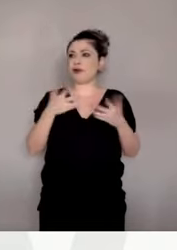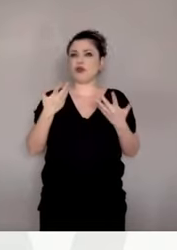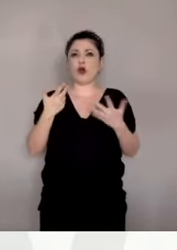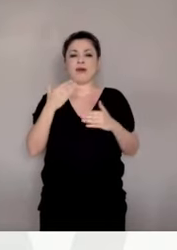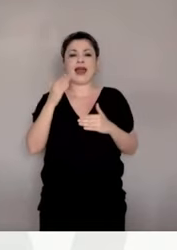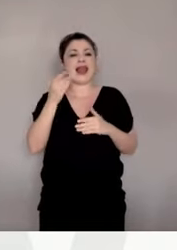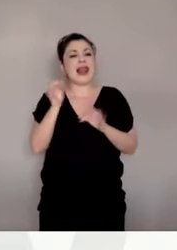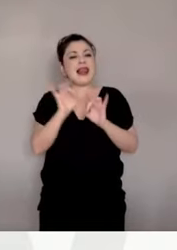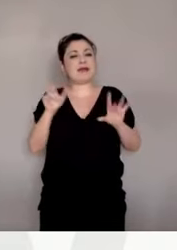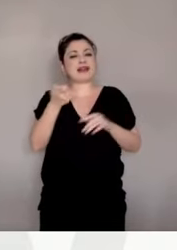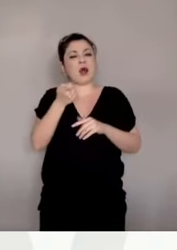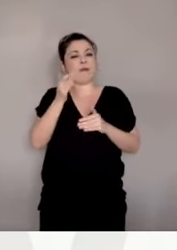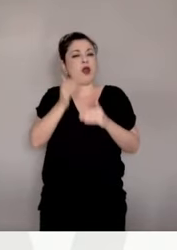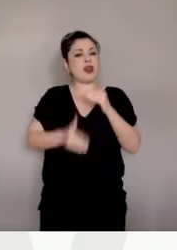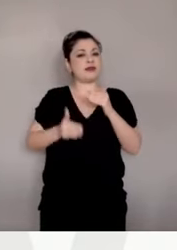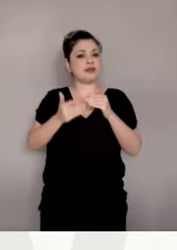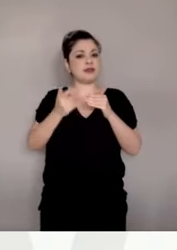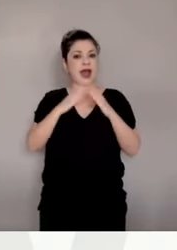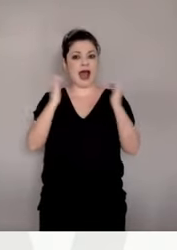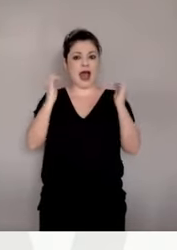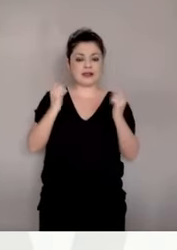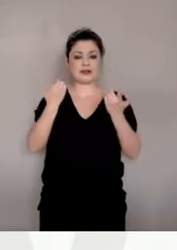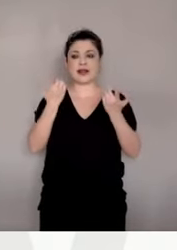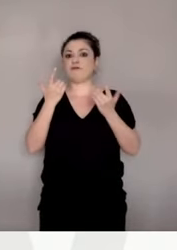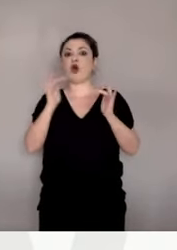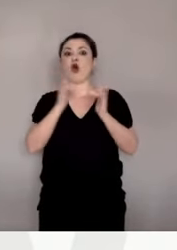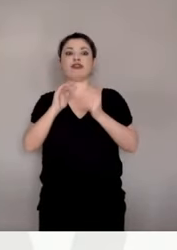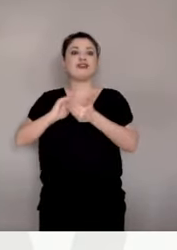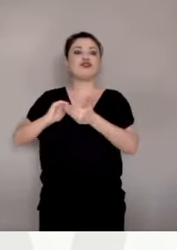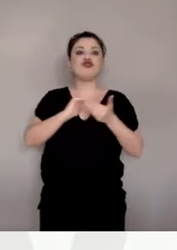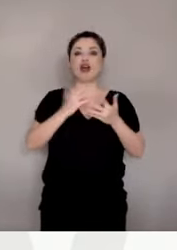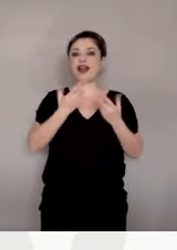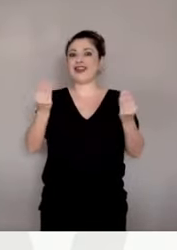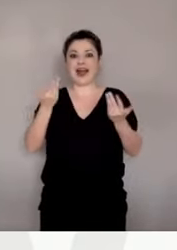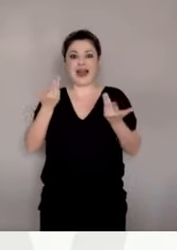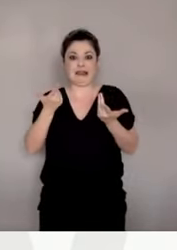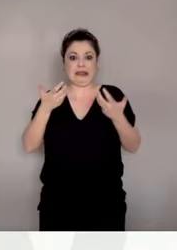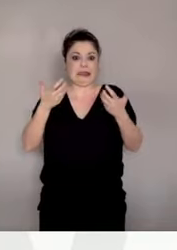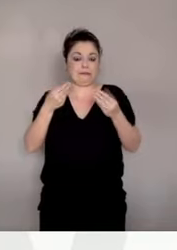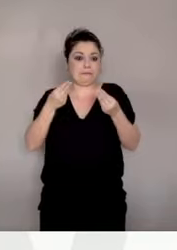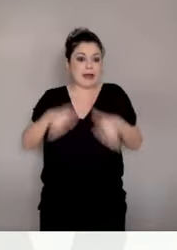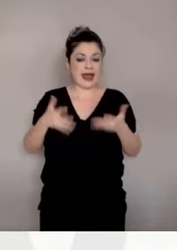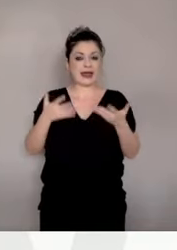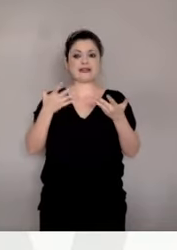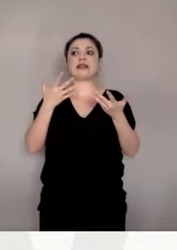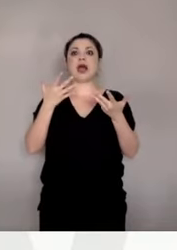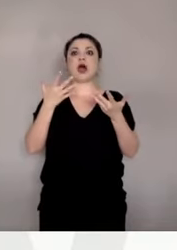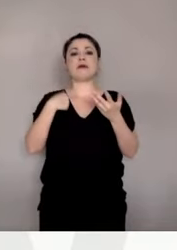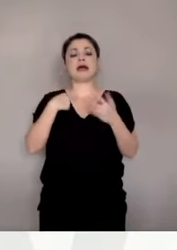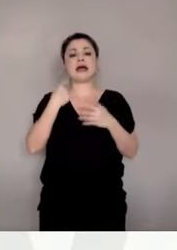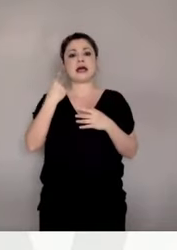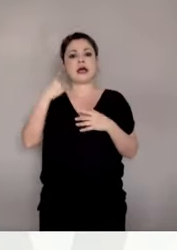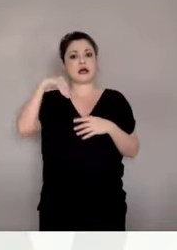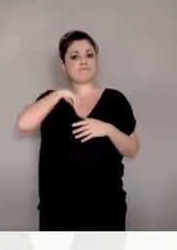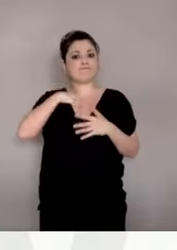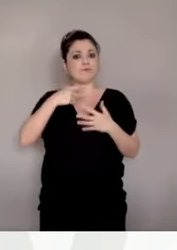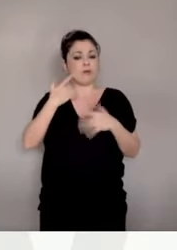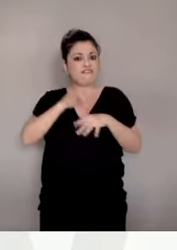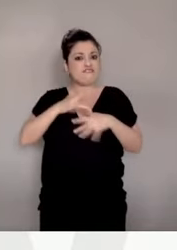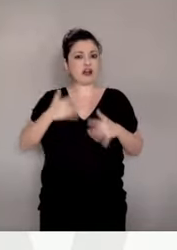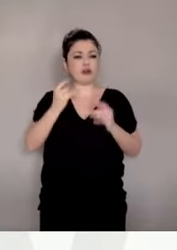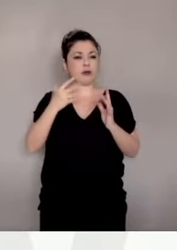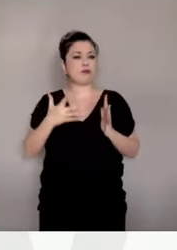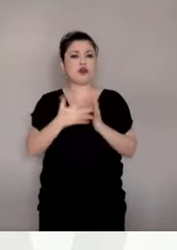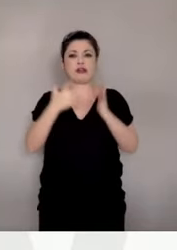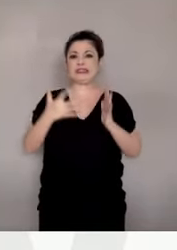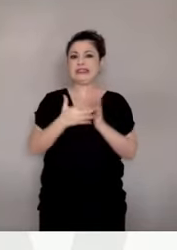chiusi in casa, abbiamo perso molti contatti sociali, abbiamo visto condizioni di difficoltà che sono cresciute, condizioni